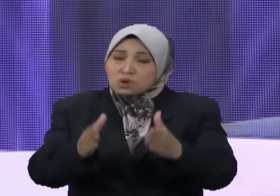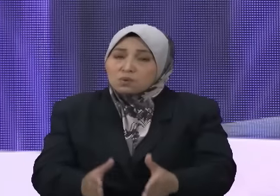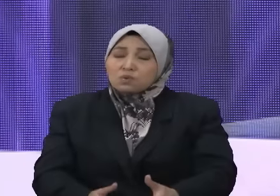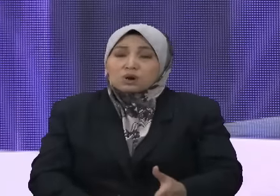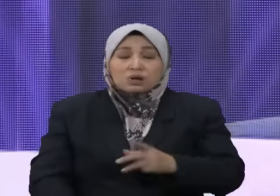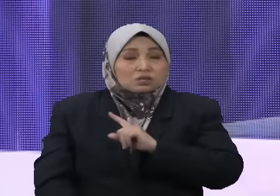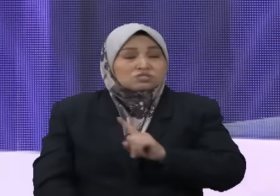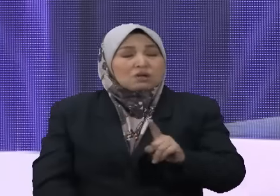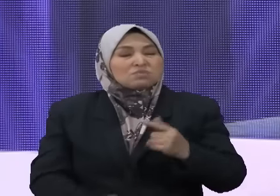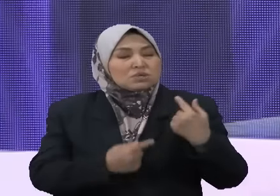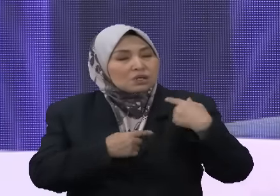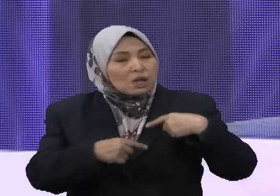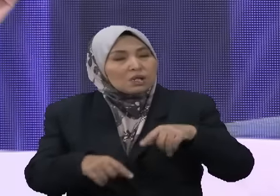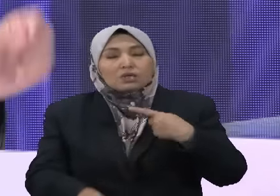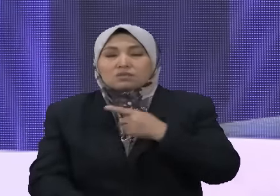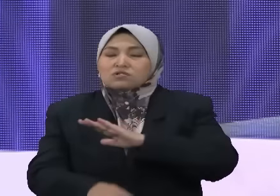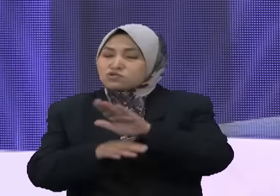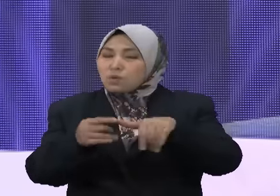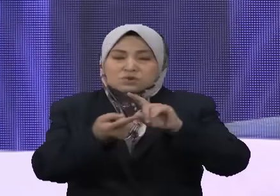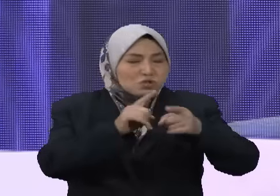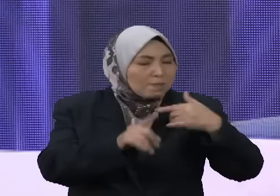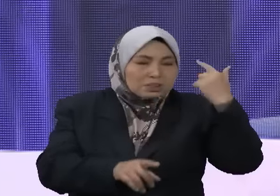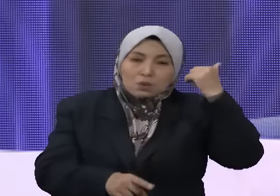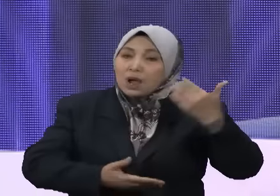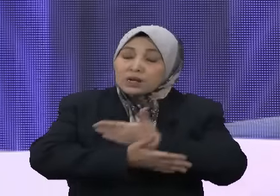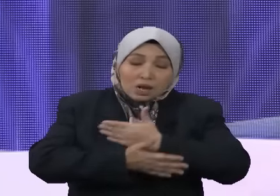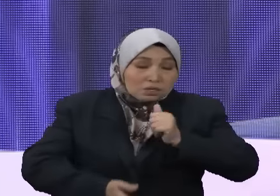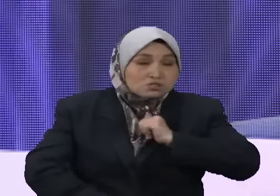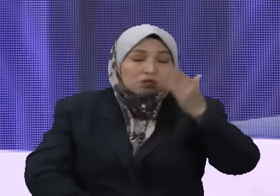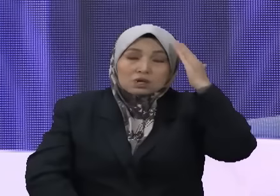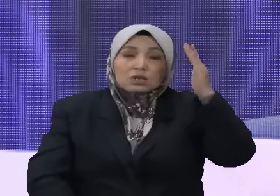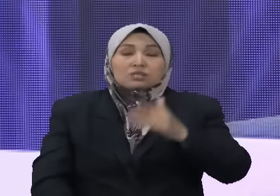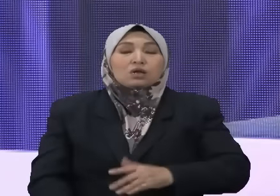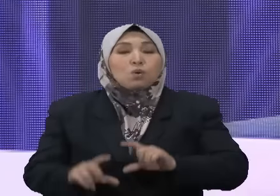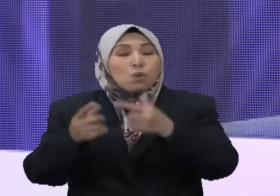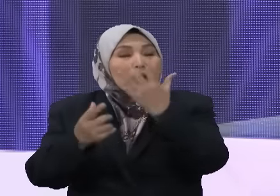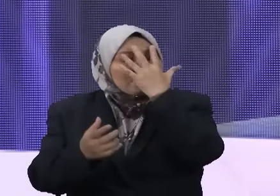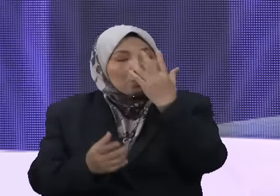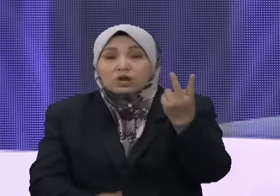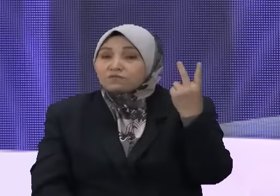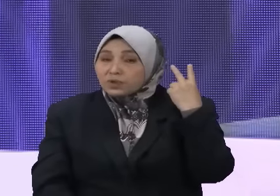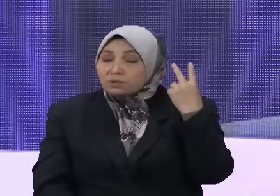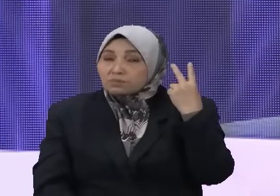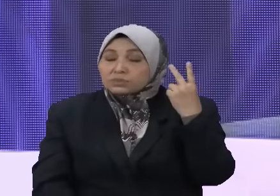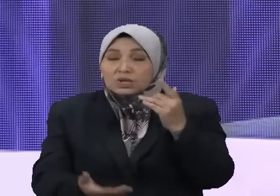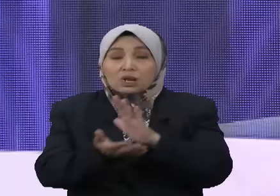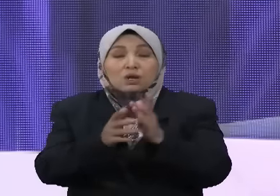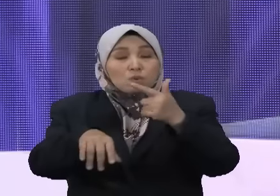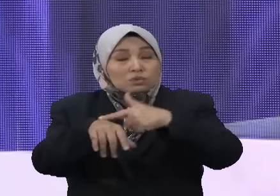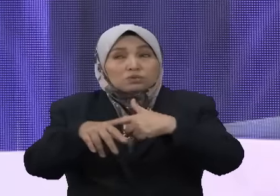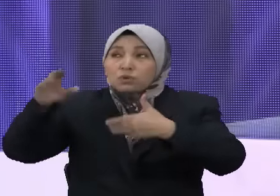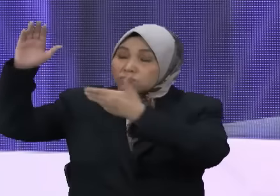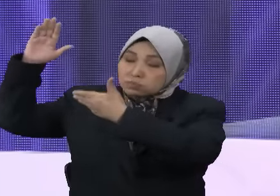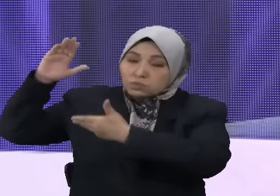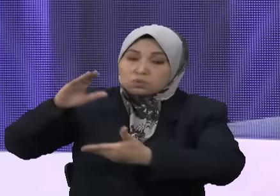Muslim sedangkan kita semua tahu para sahabat tahu anak dia sendiri tahu bahawa dia adalah daripada golongan munafik maka ketika itu turunnya ayat